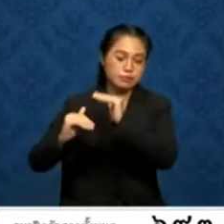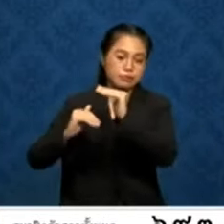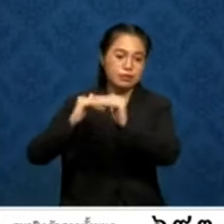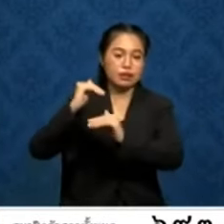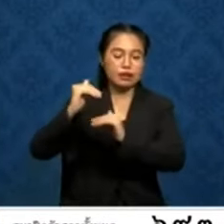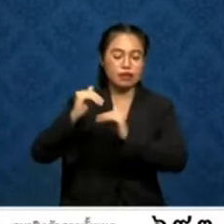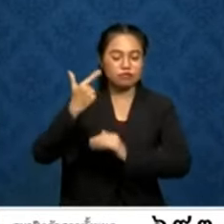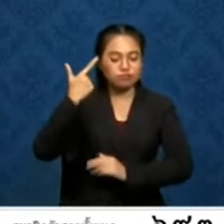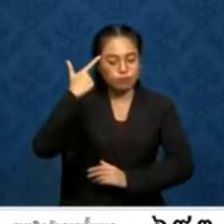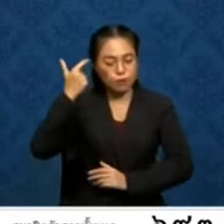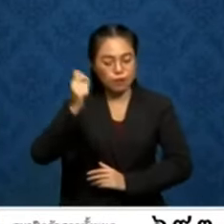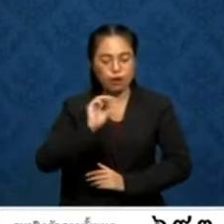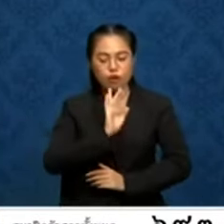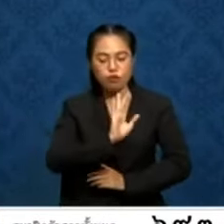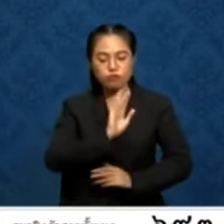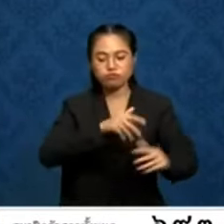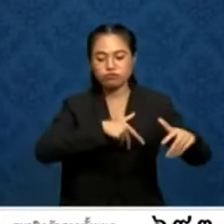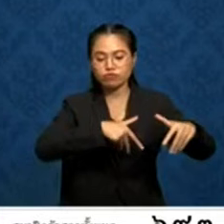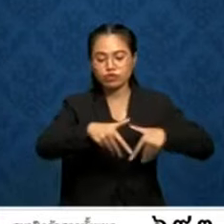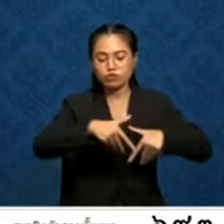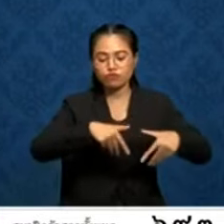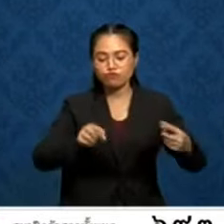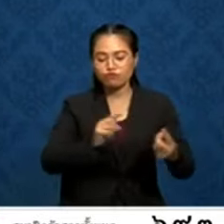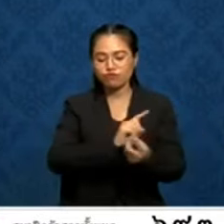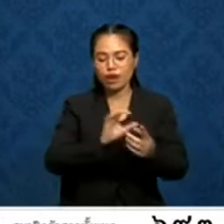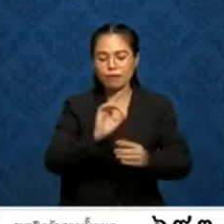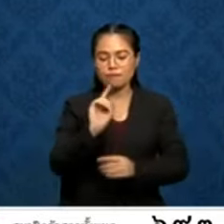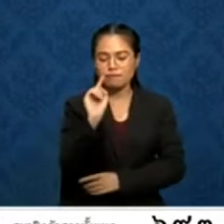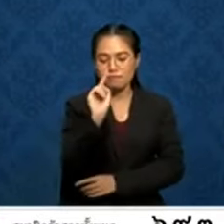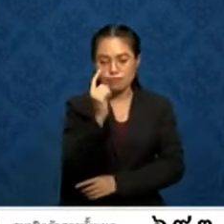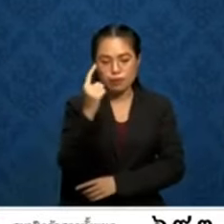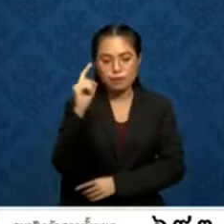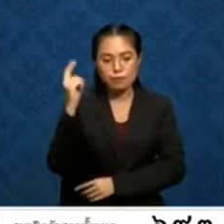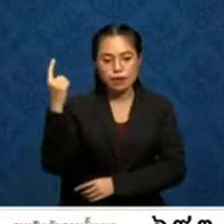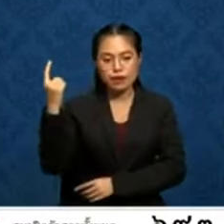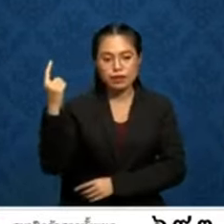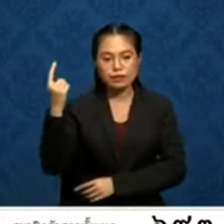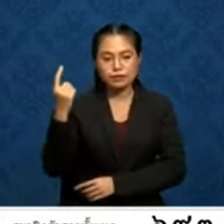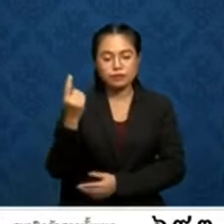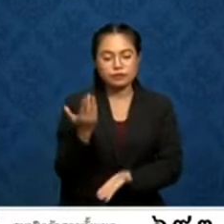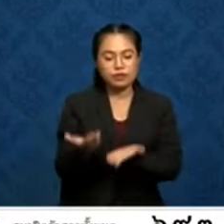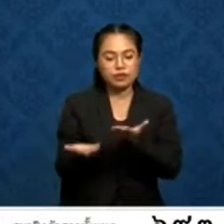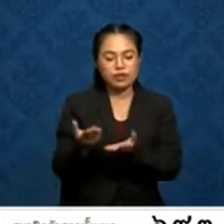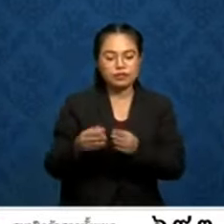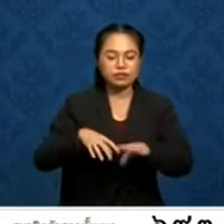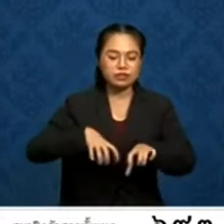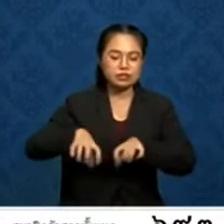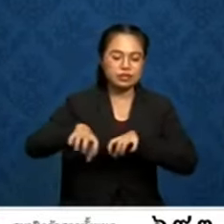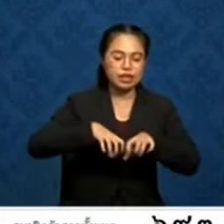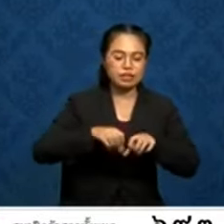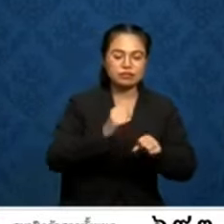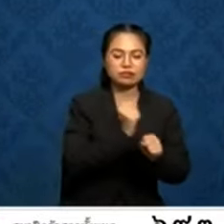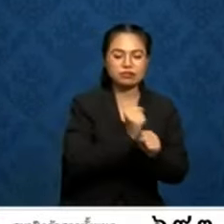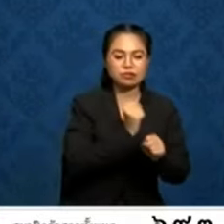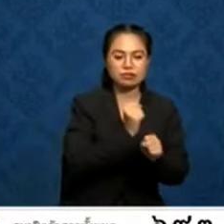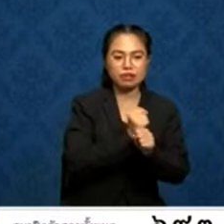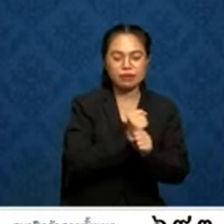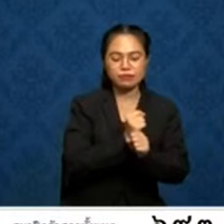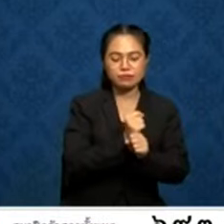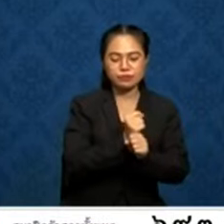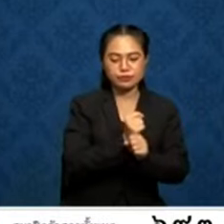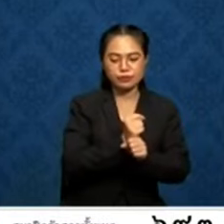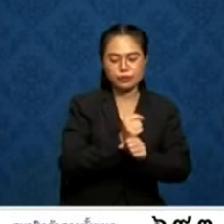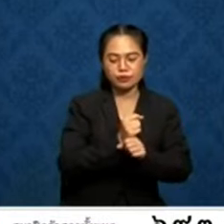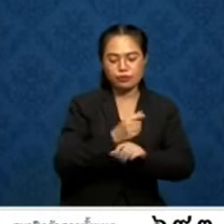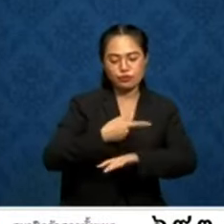ไทยไปสู่วัฒนธรรมสร้างสรรค์รวมถึงการเร่งบริหารทรัพย์สินของรัฐให้ได้ประโยชน์สูงสุด